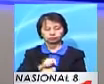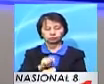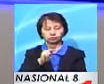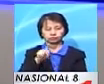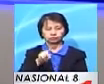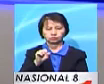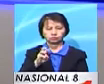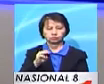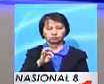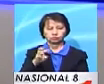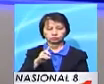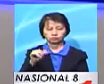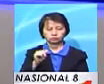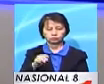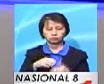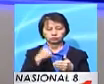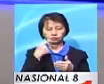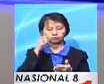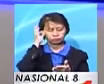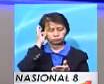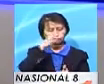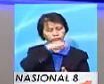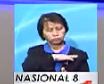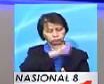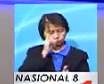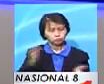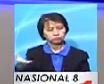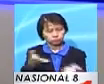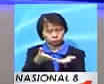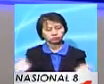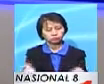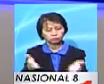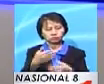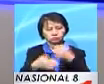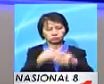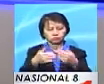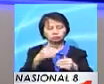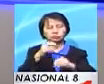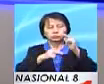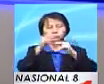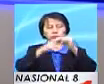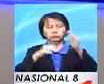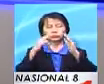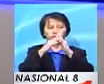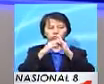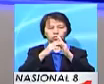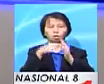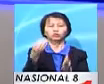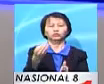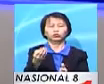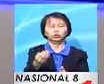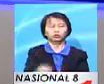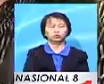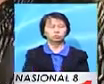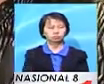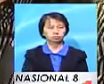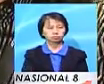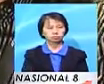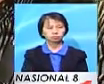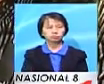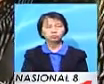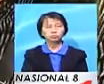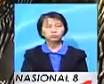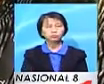yakin beberapa insentif akan diperkenalkan bagi menggalakkan pemaju membina lebih banyak rumah mampu milik.